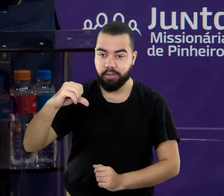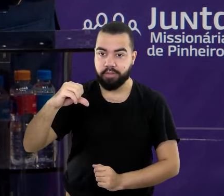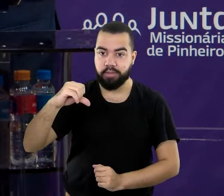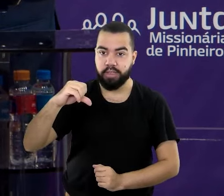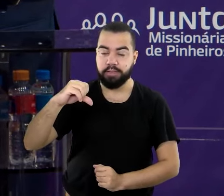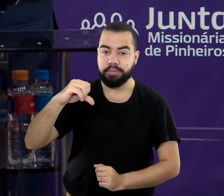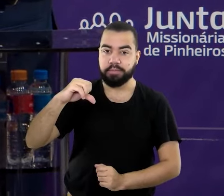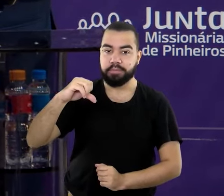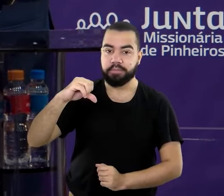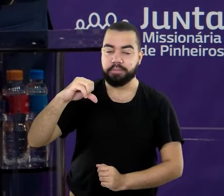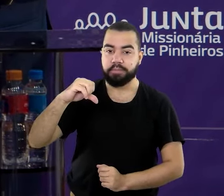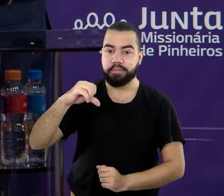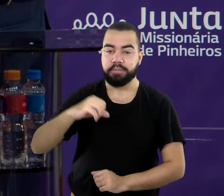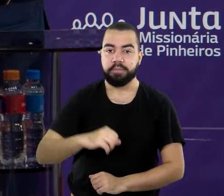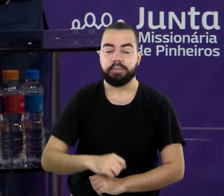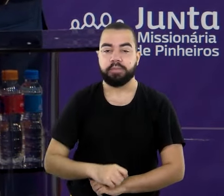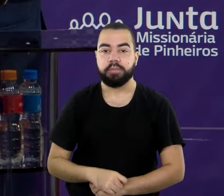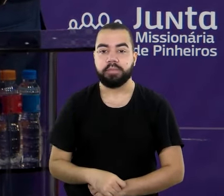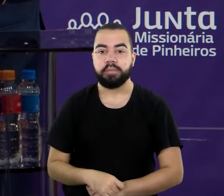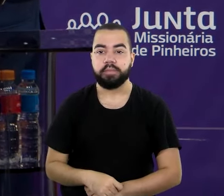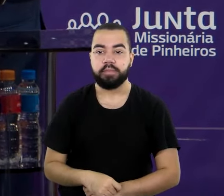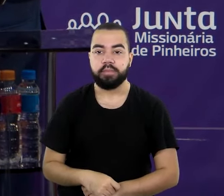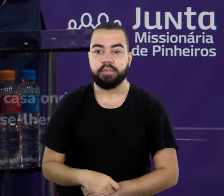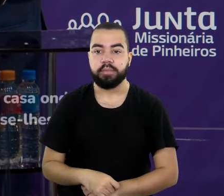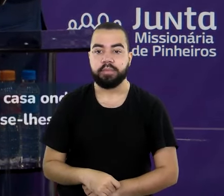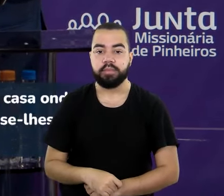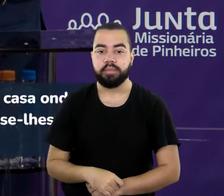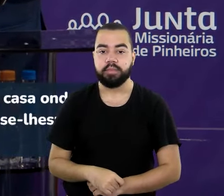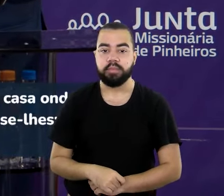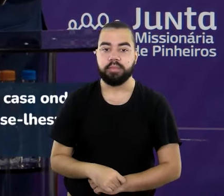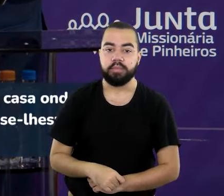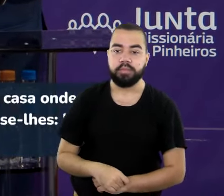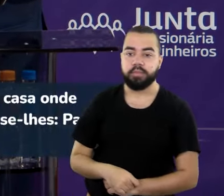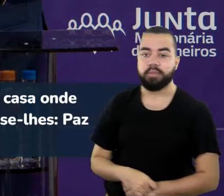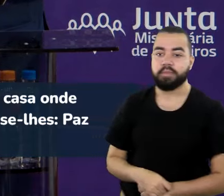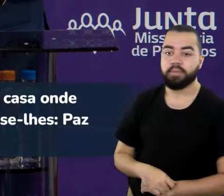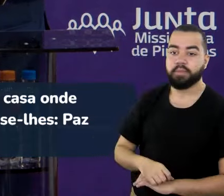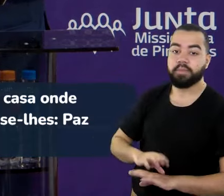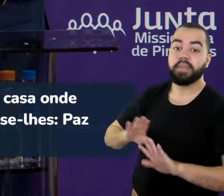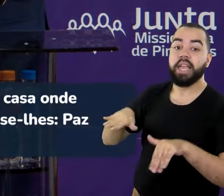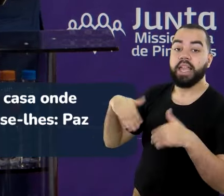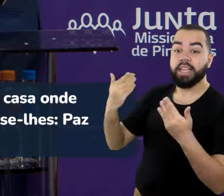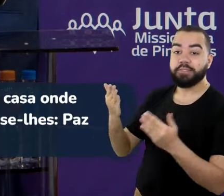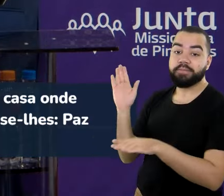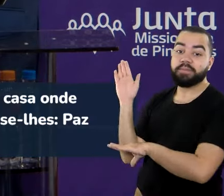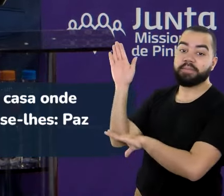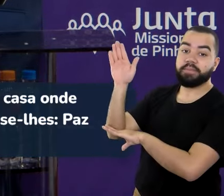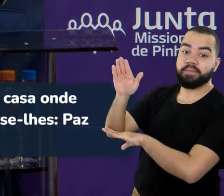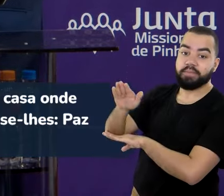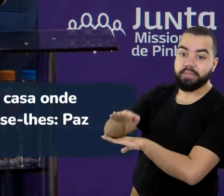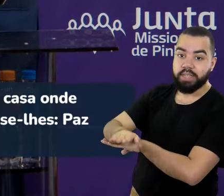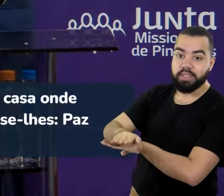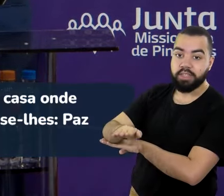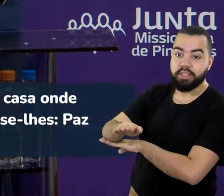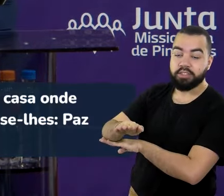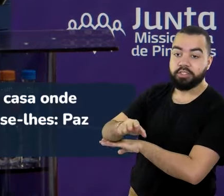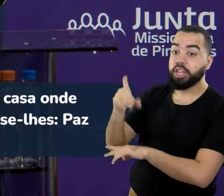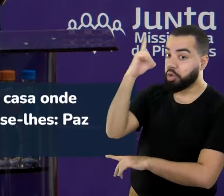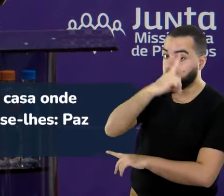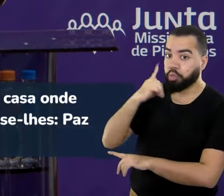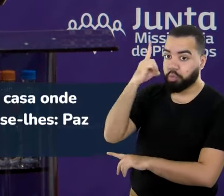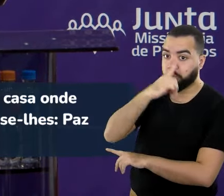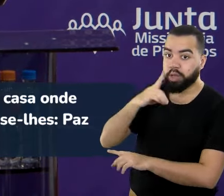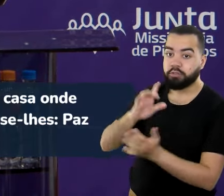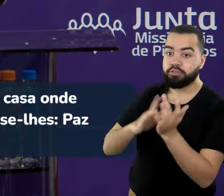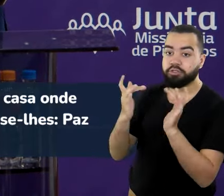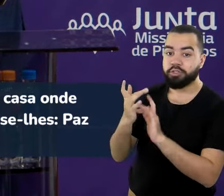첫날 저녁에 오셨는데 유대인들은 두려워하여 모인 곳에 문을 닫았더니 예수께서 오사 가운데 서서 이르시되 너에게 샬롬이